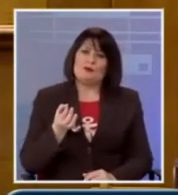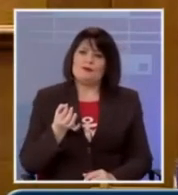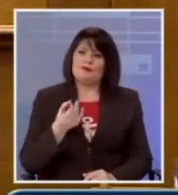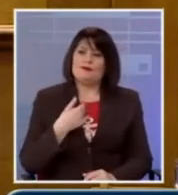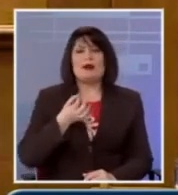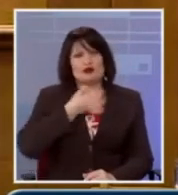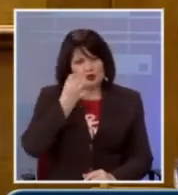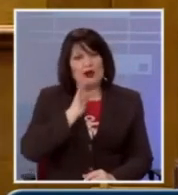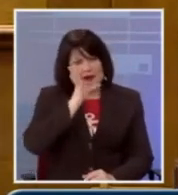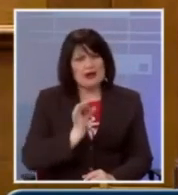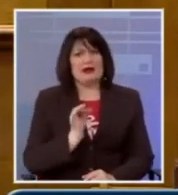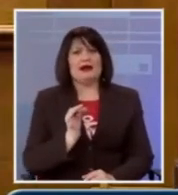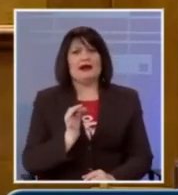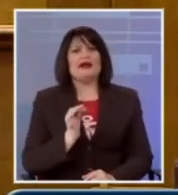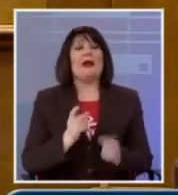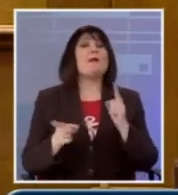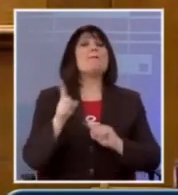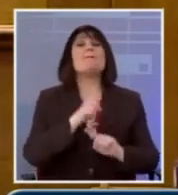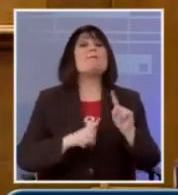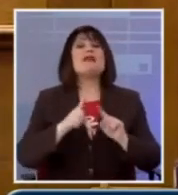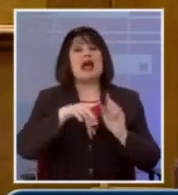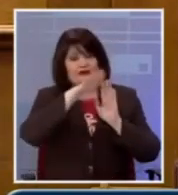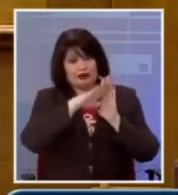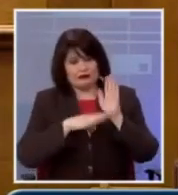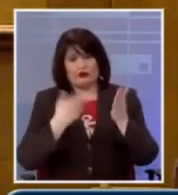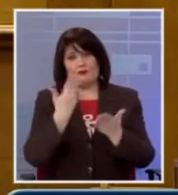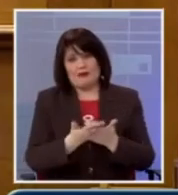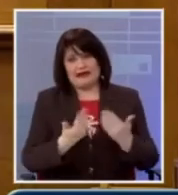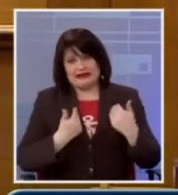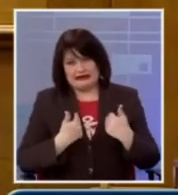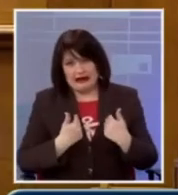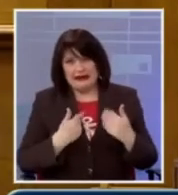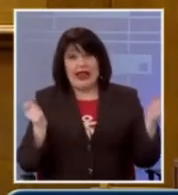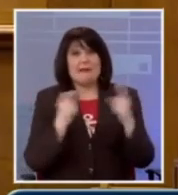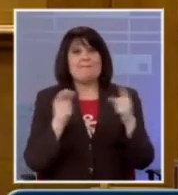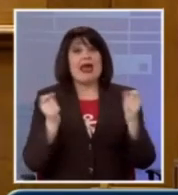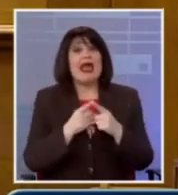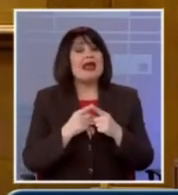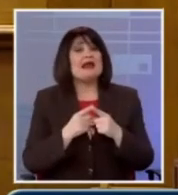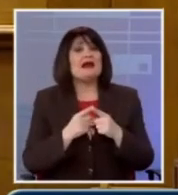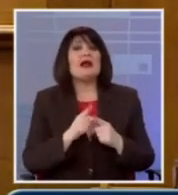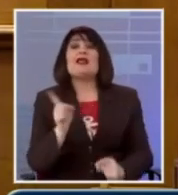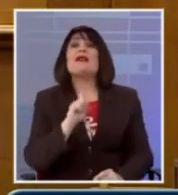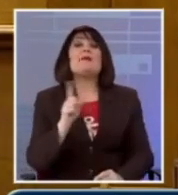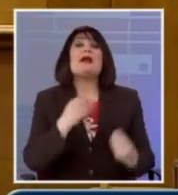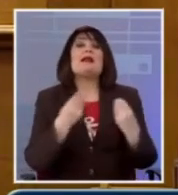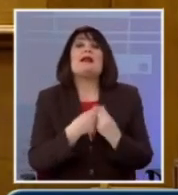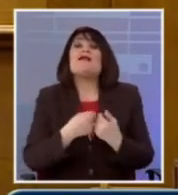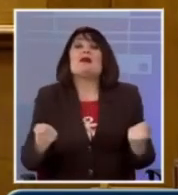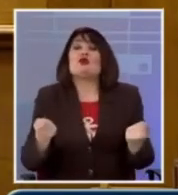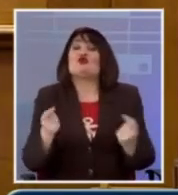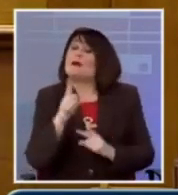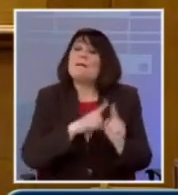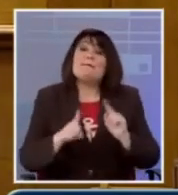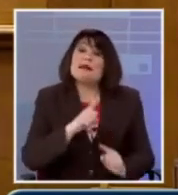με απόλυτη ειλικρίνεια. Ποια από τα προαπαιτούμενα του περιβόητου email δεν πρέπει να εφαρμοστούν?